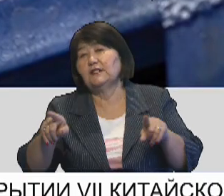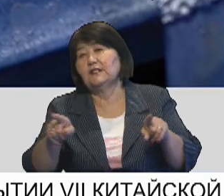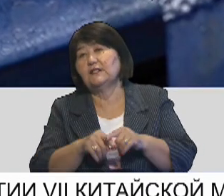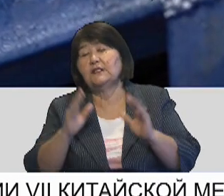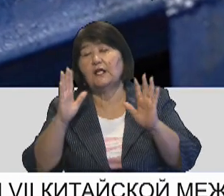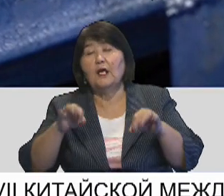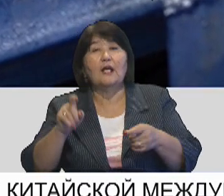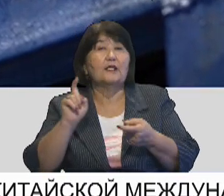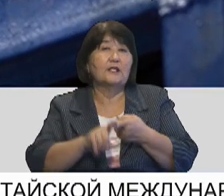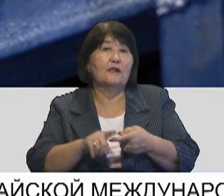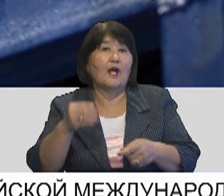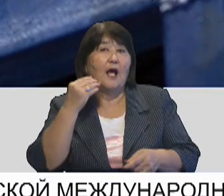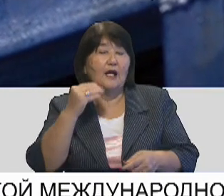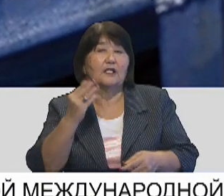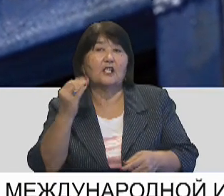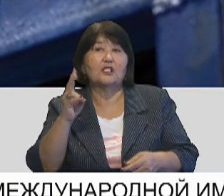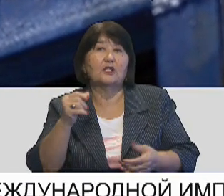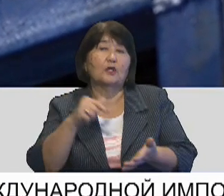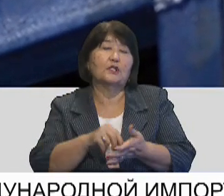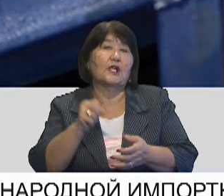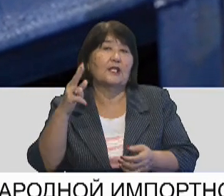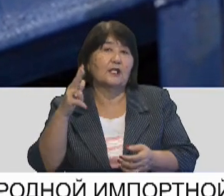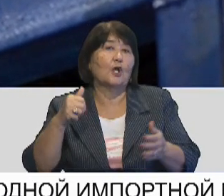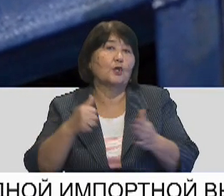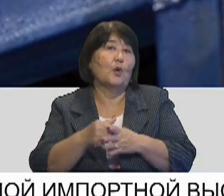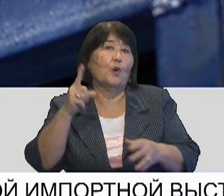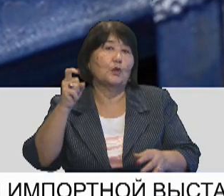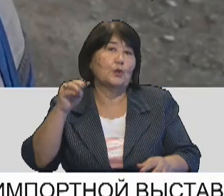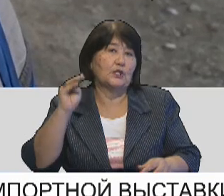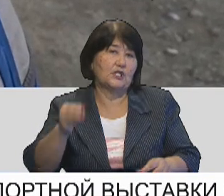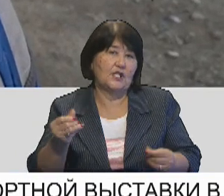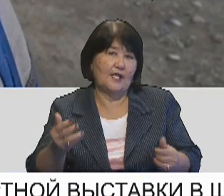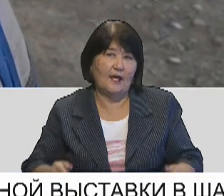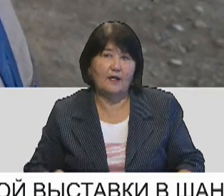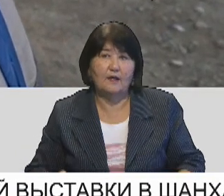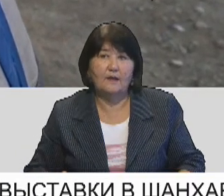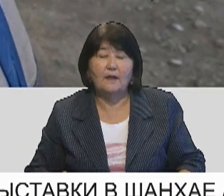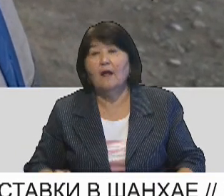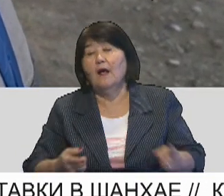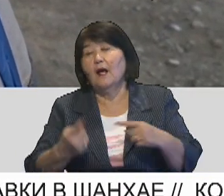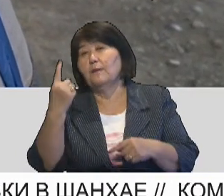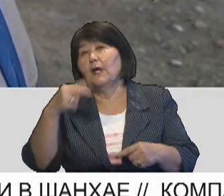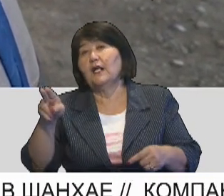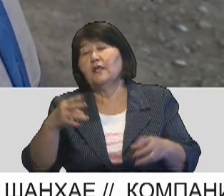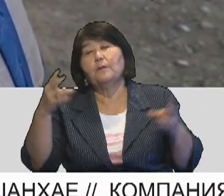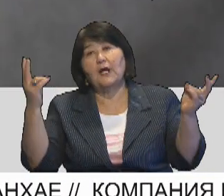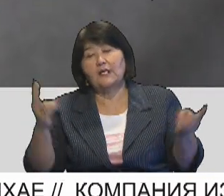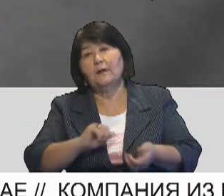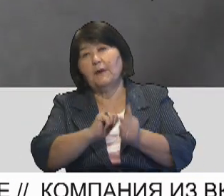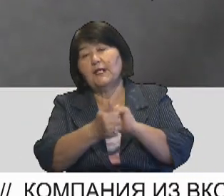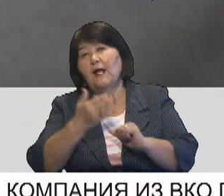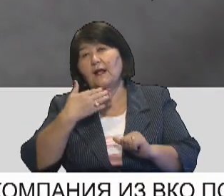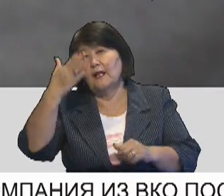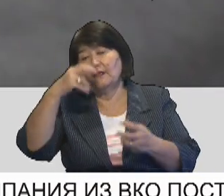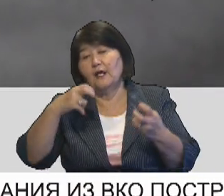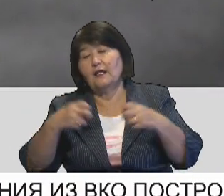В зависимости от качества шины стоит от 13 до 100 тысяч тенге. И о главном. С 1 декабря необходимо заменить летнюю